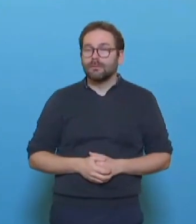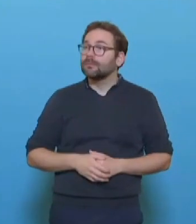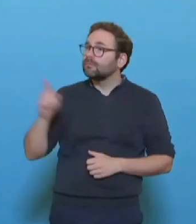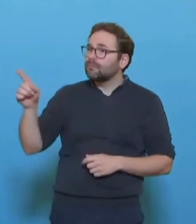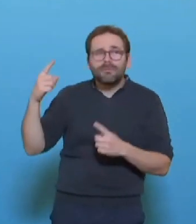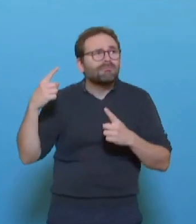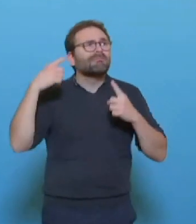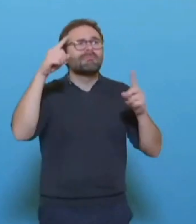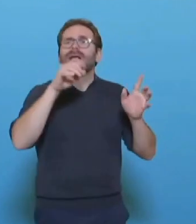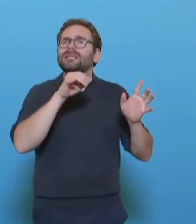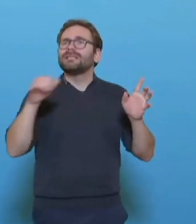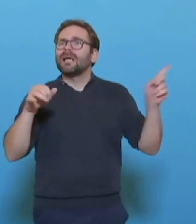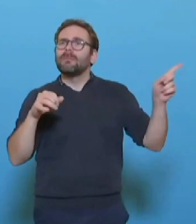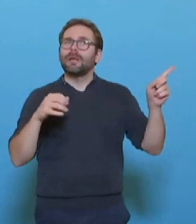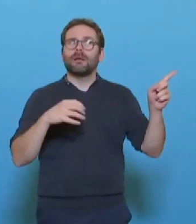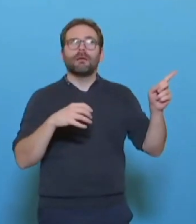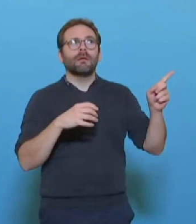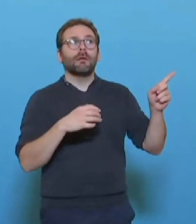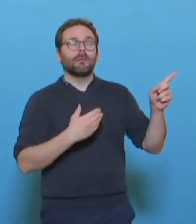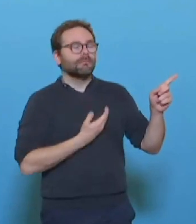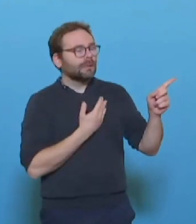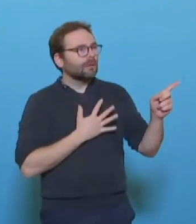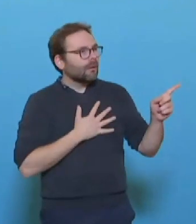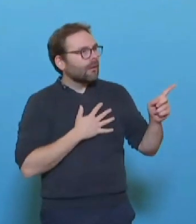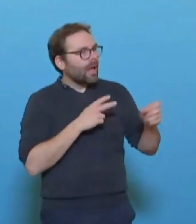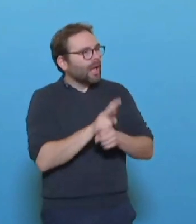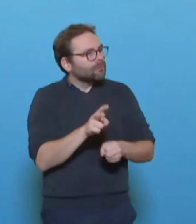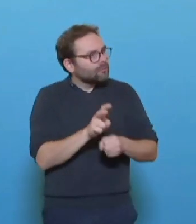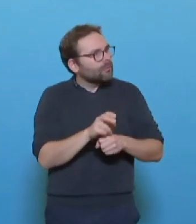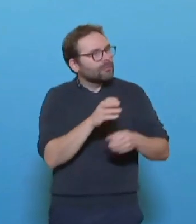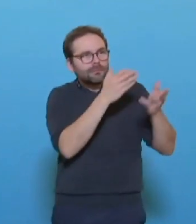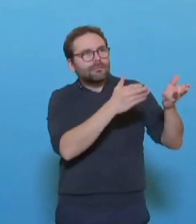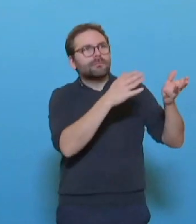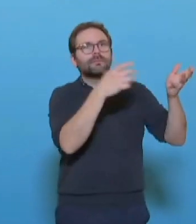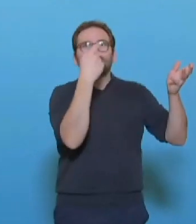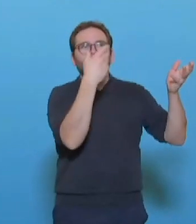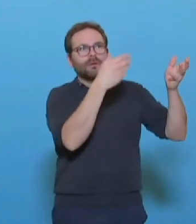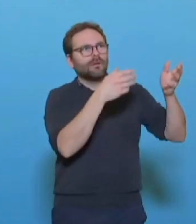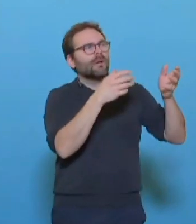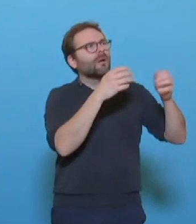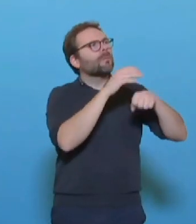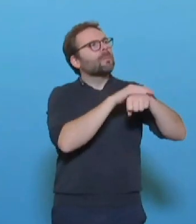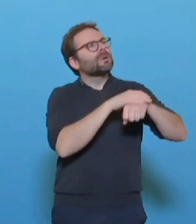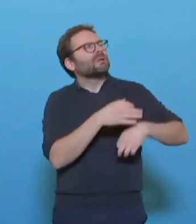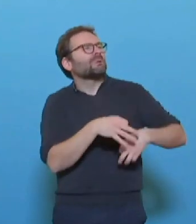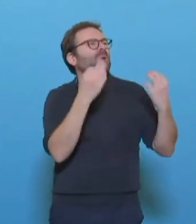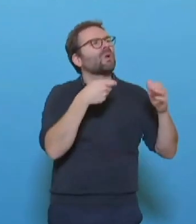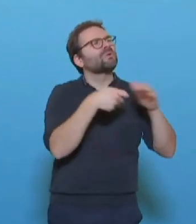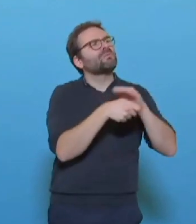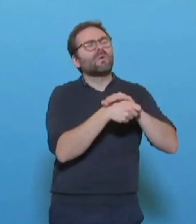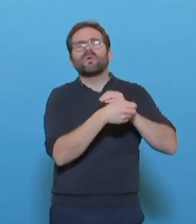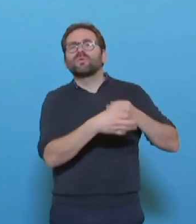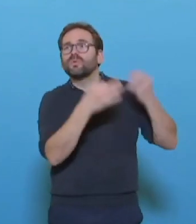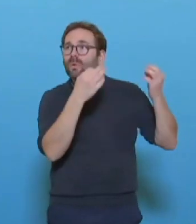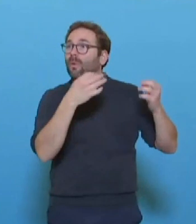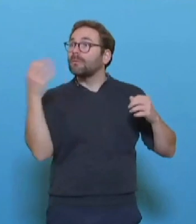les propos particulièrement blessants et insultants sur ces acteurs culturels trop politisés, vivant de subventions. Je ne sais pas